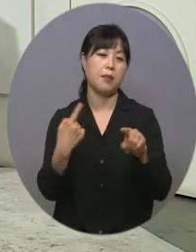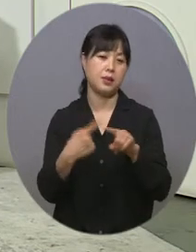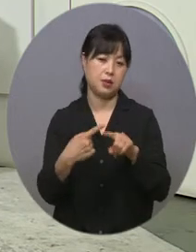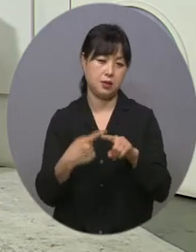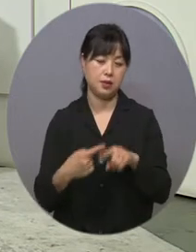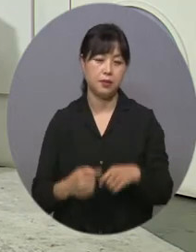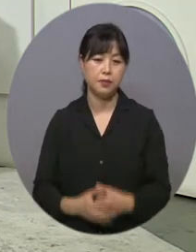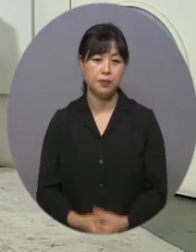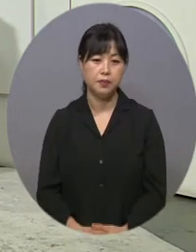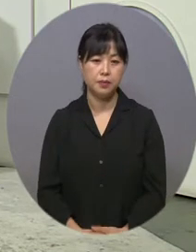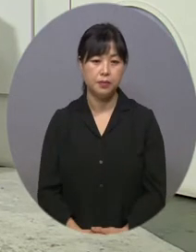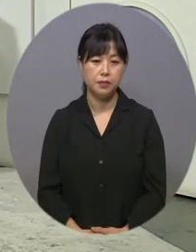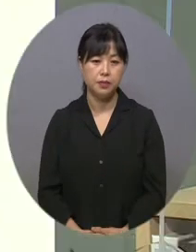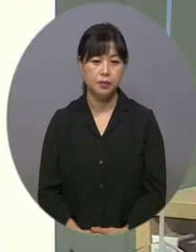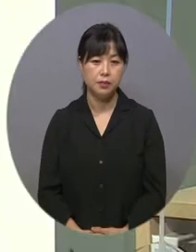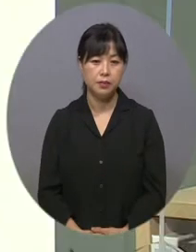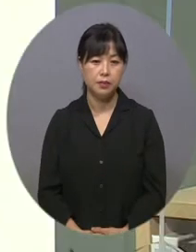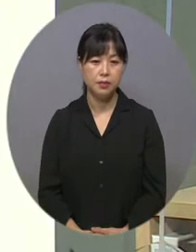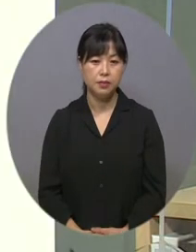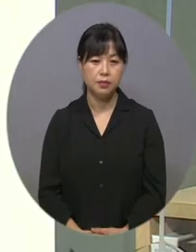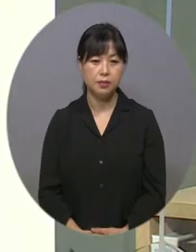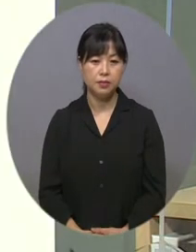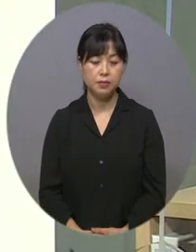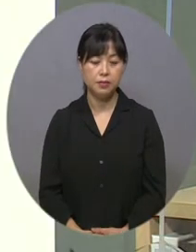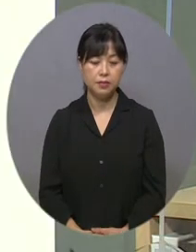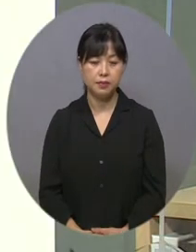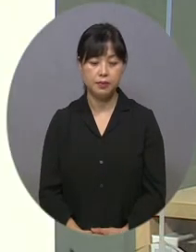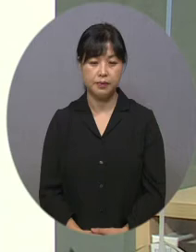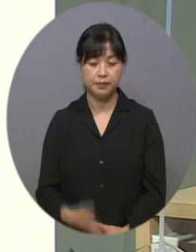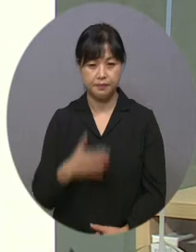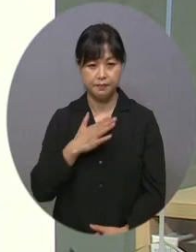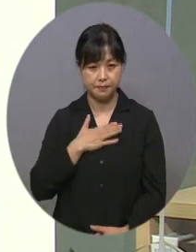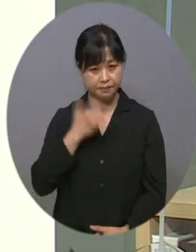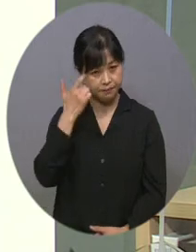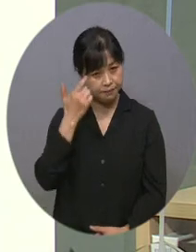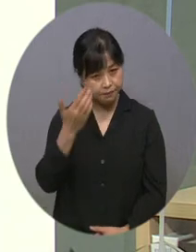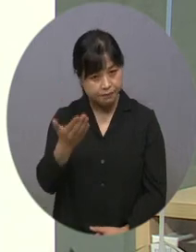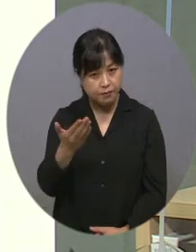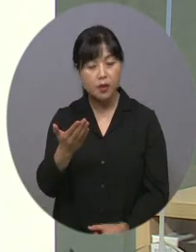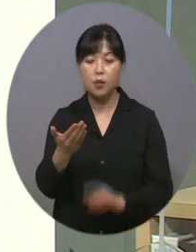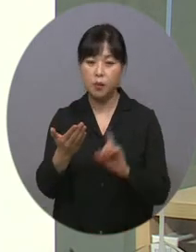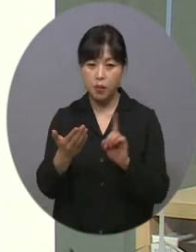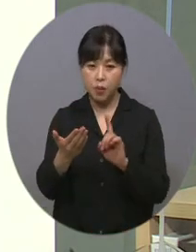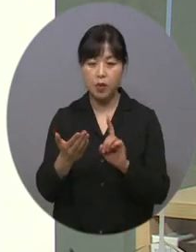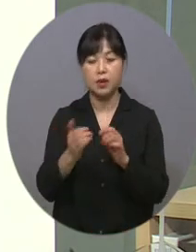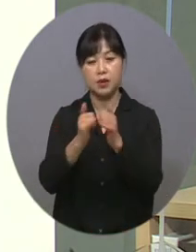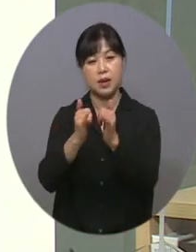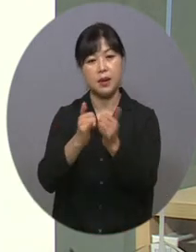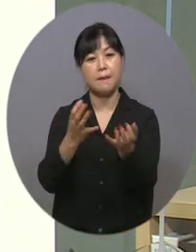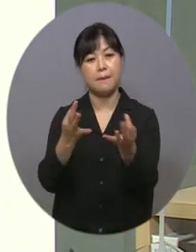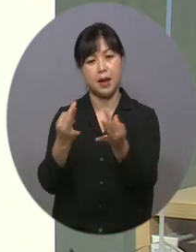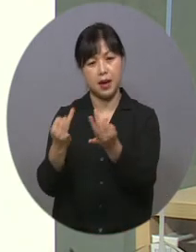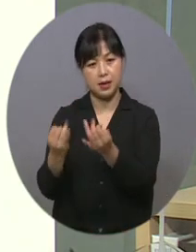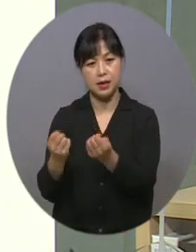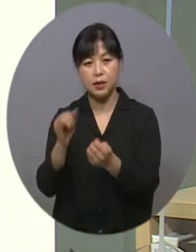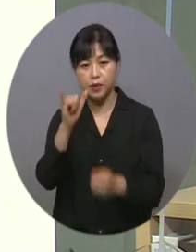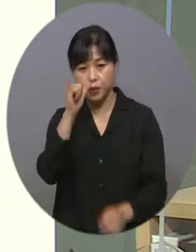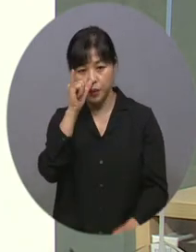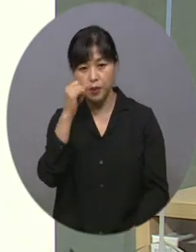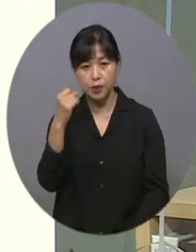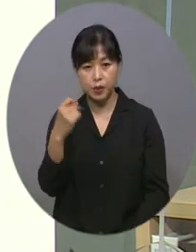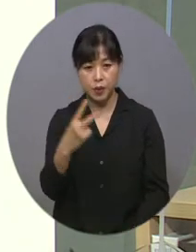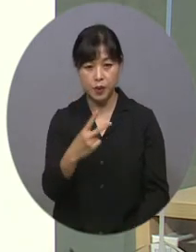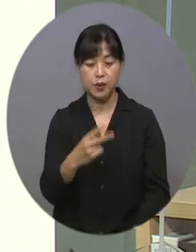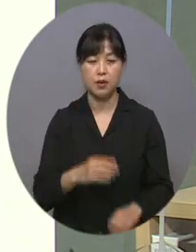자, 제가 이제 그런 말씀을 여쭙게 되는 거는 예. 그만큼 많은 인구가 예. 내재돼 있고